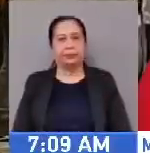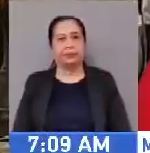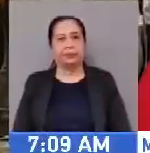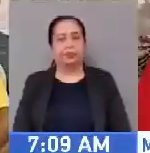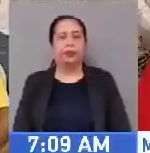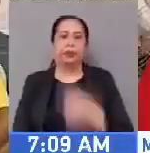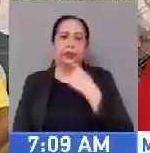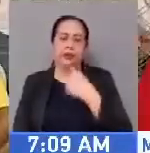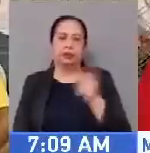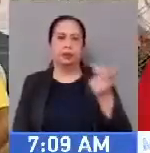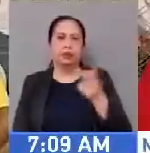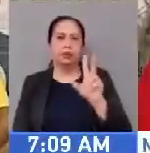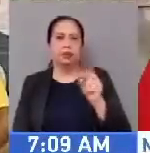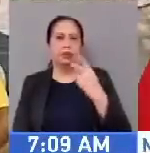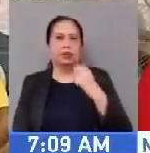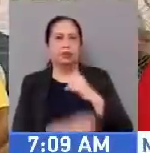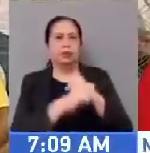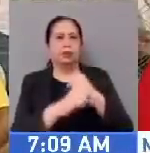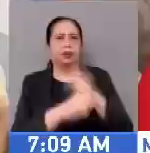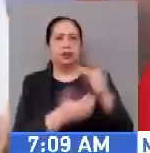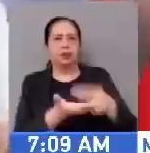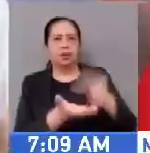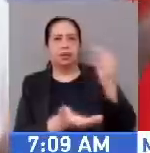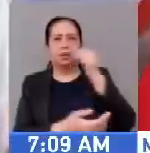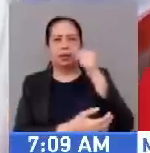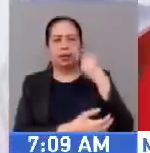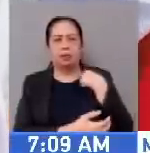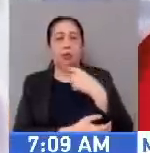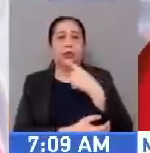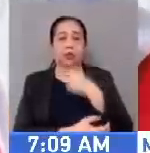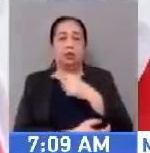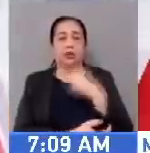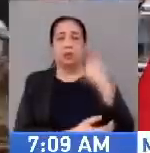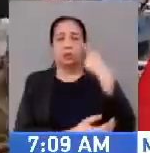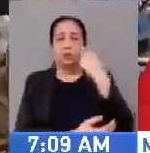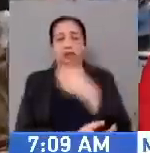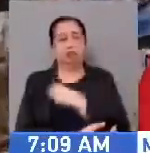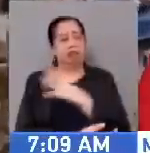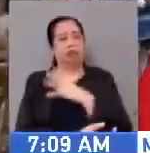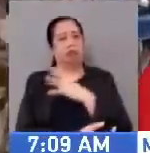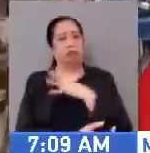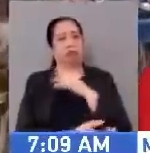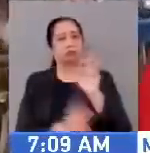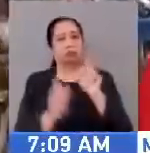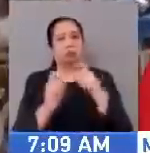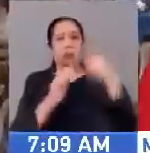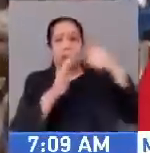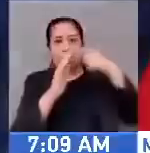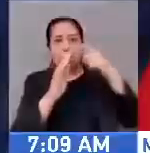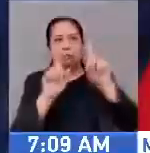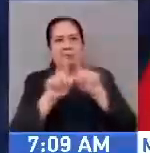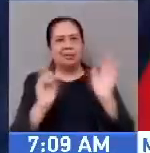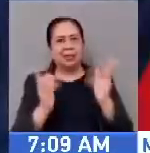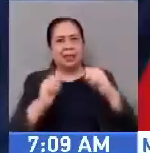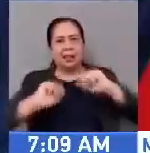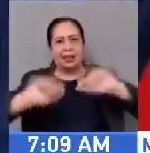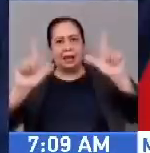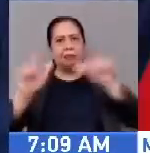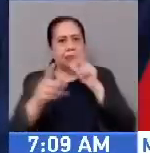ng mga kampanya sa Tarlac kahapon. Sabi ni Lacson, handa silang sumalang basta tape as live at hindi edited ang